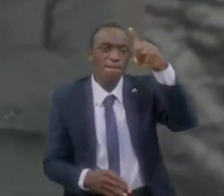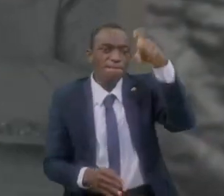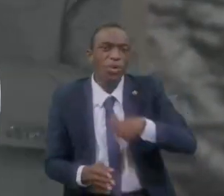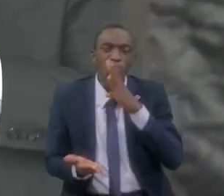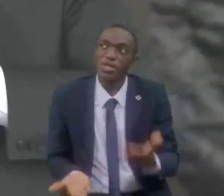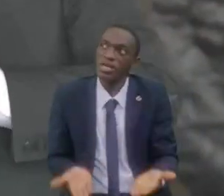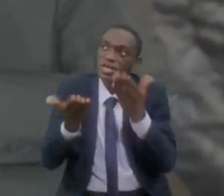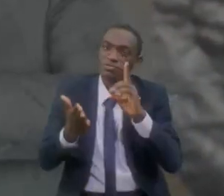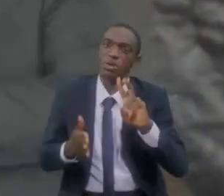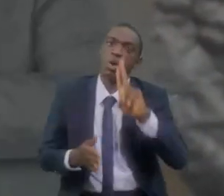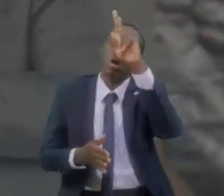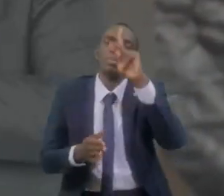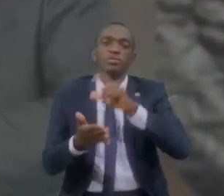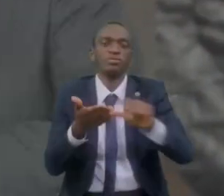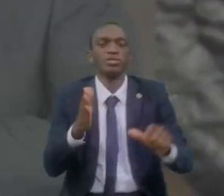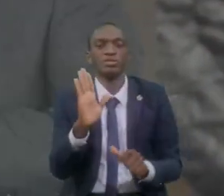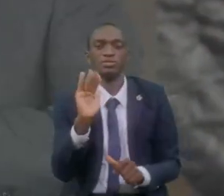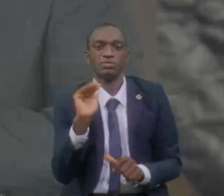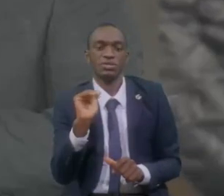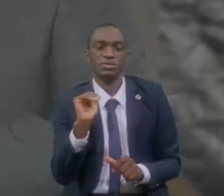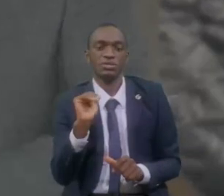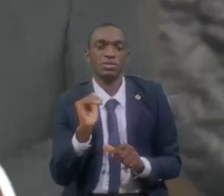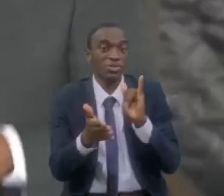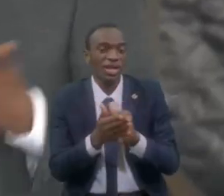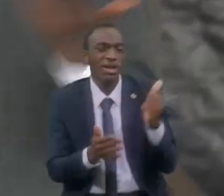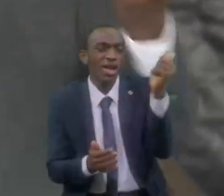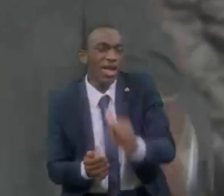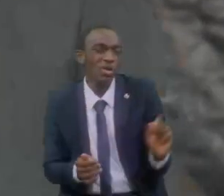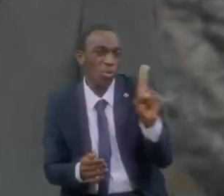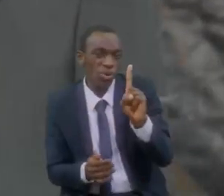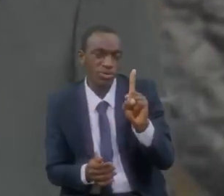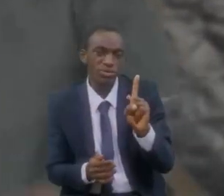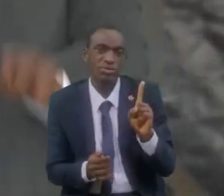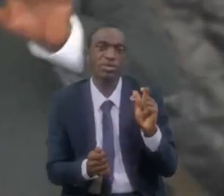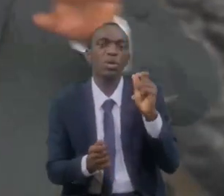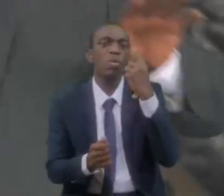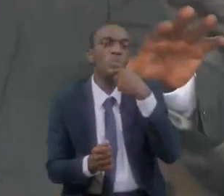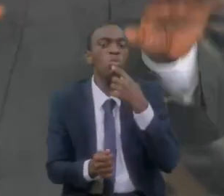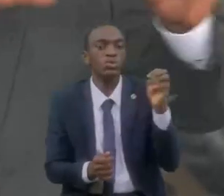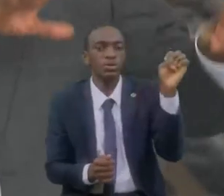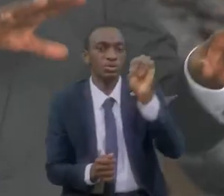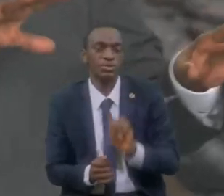il faut de même que le Fils de l'homme soit élevé. Verset 15. Afin que quiconque croit en lui.